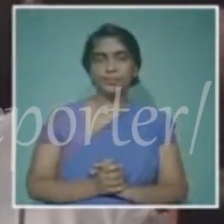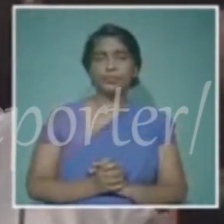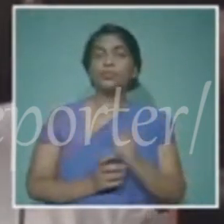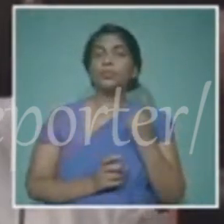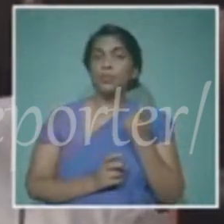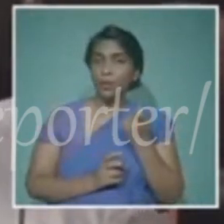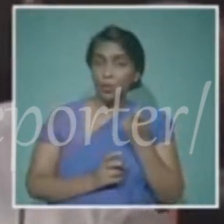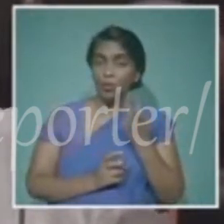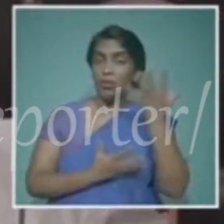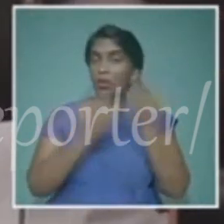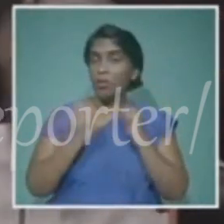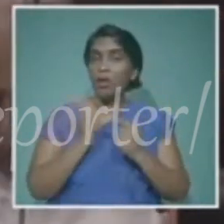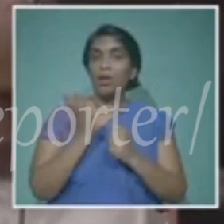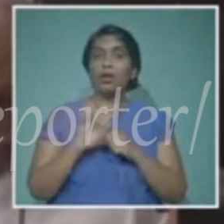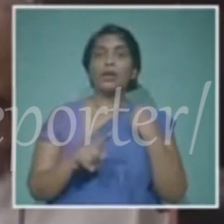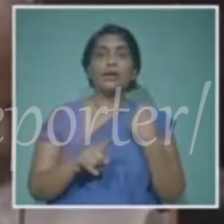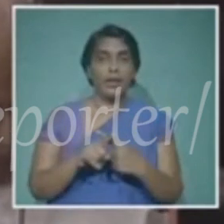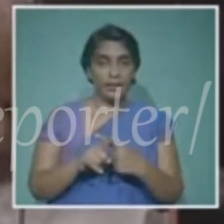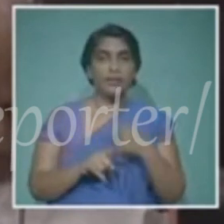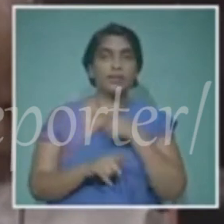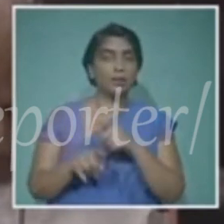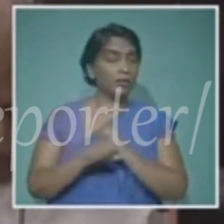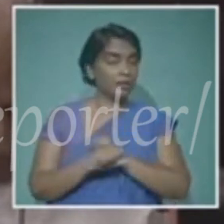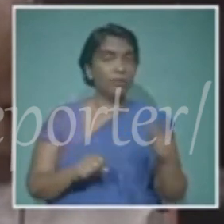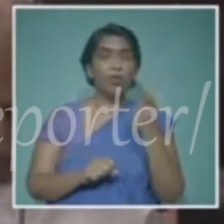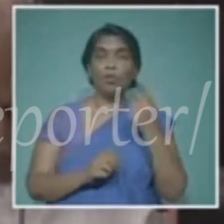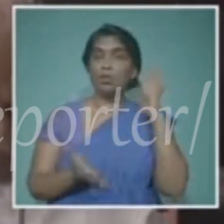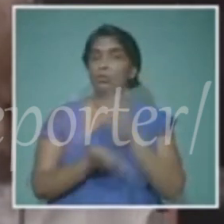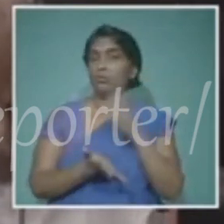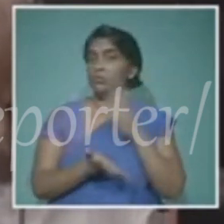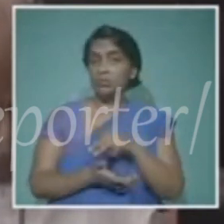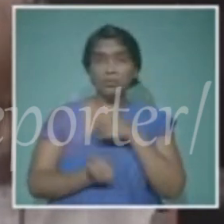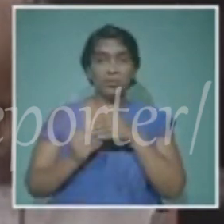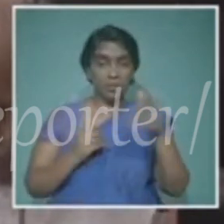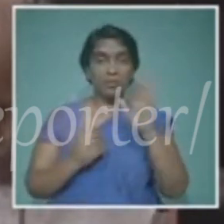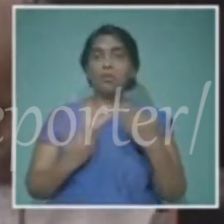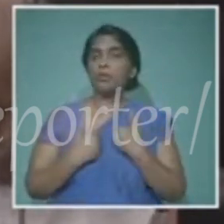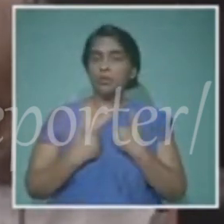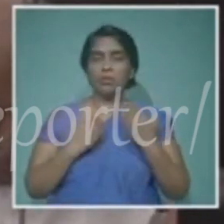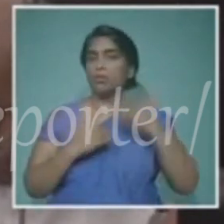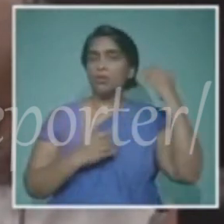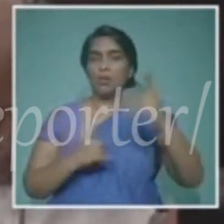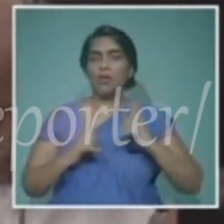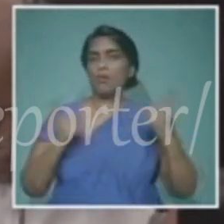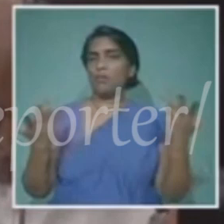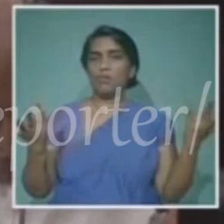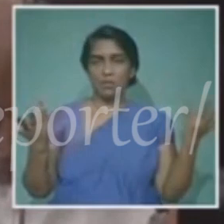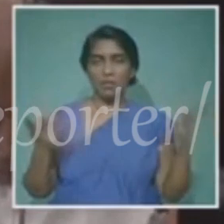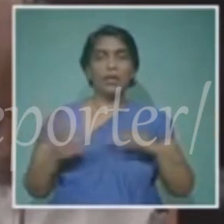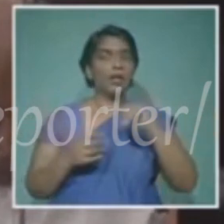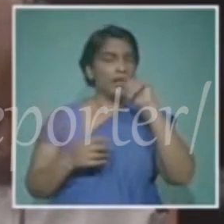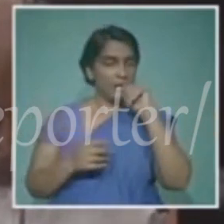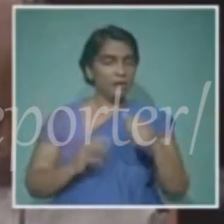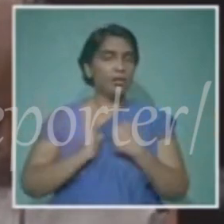මුදල් උපයාගත යුත්තේ බදු ආදායමයි. එසේ නොමැතිව මුදල් අත්තු ගැසීමට ගියොත් අපට අනාගතයක් නෑ. ඇත්ත